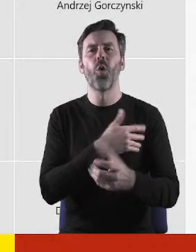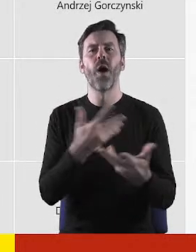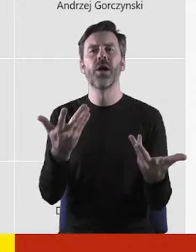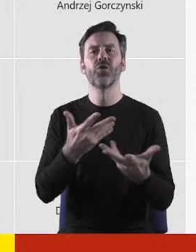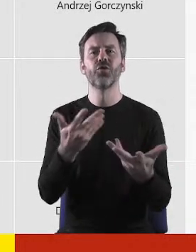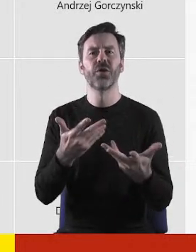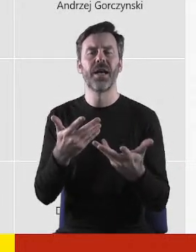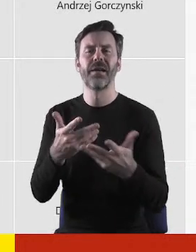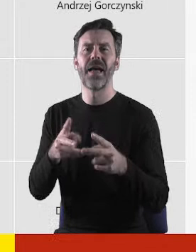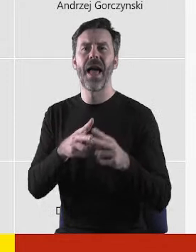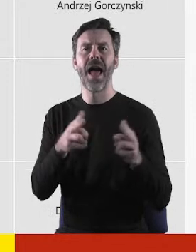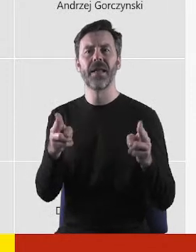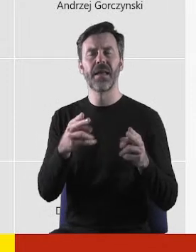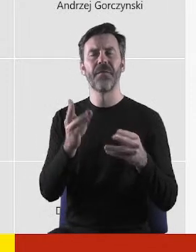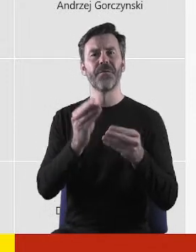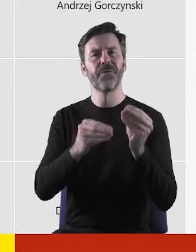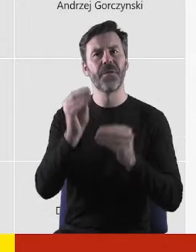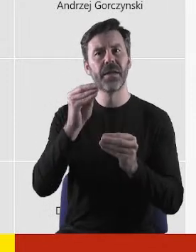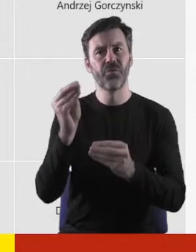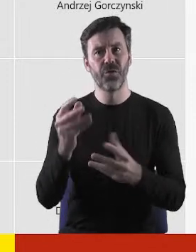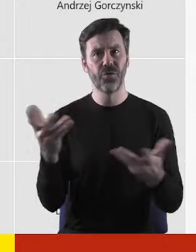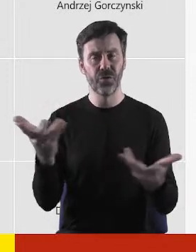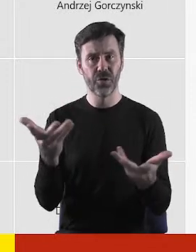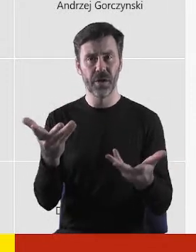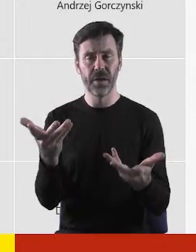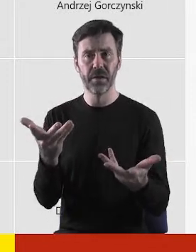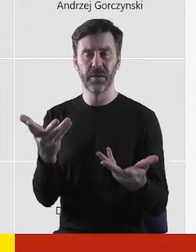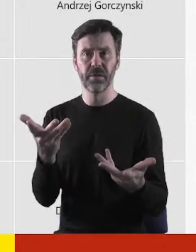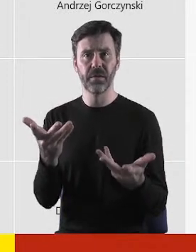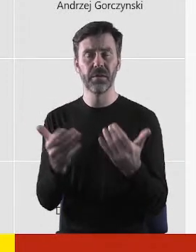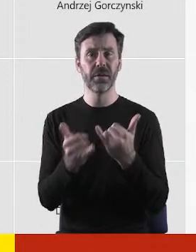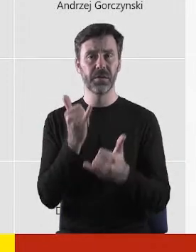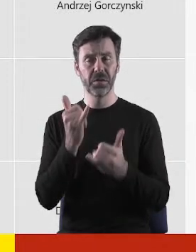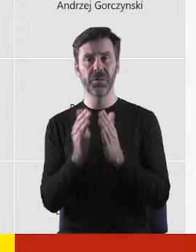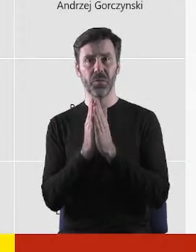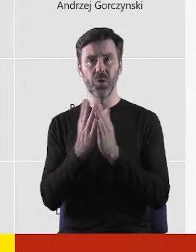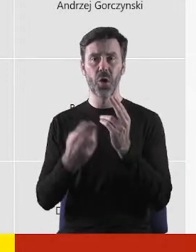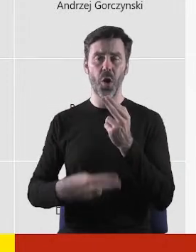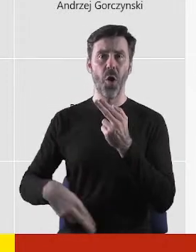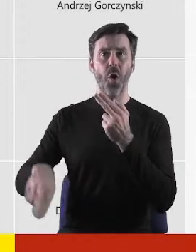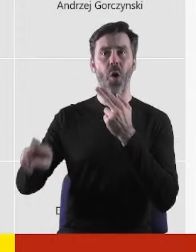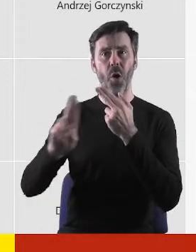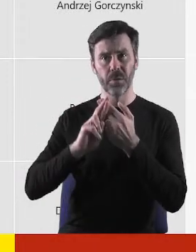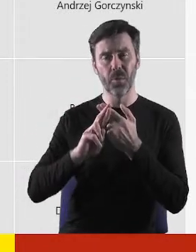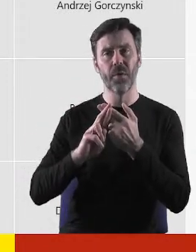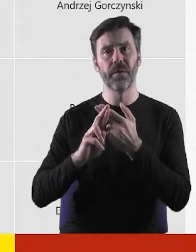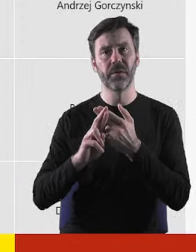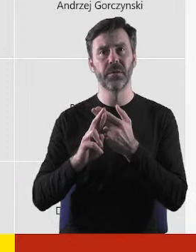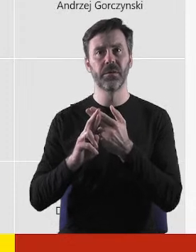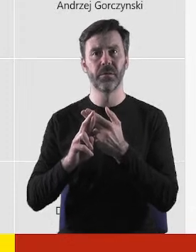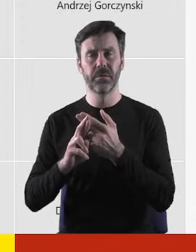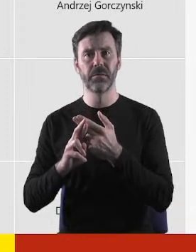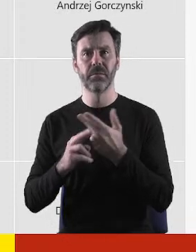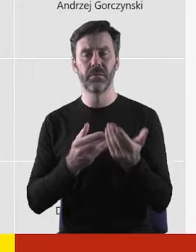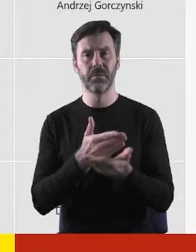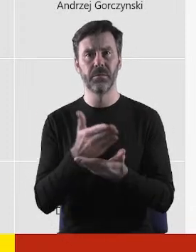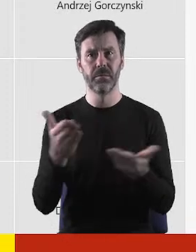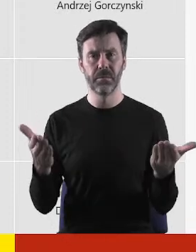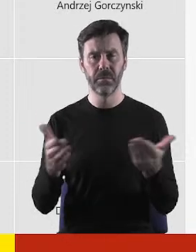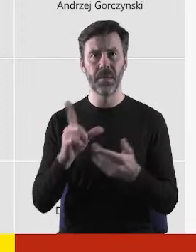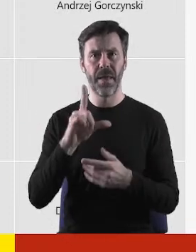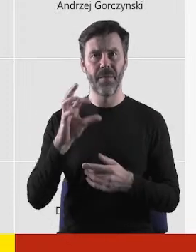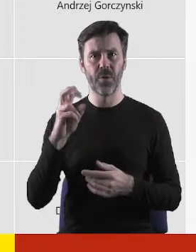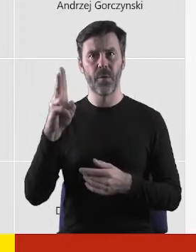zwiększone. I to, jeśli może być tak, to serdecznie proszę, my podzielimy się tą informacją z Panią